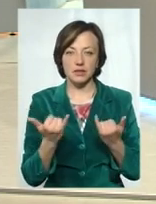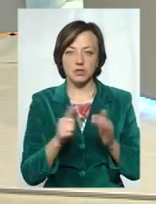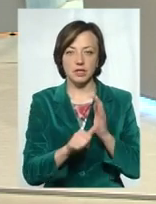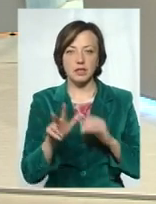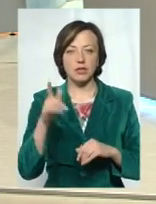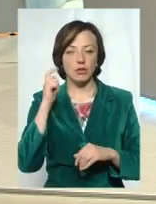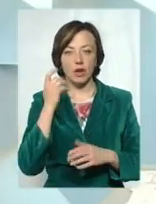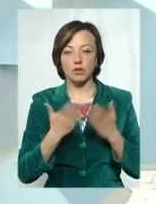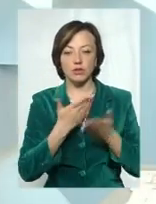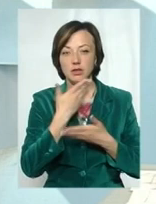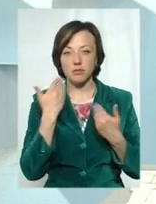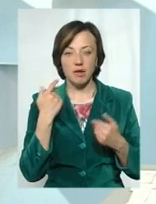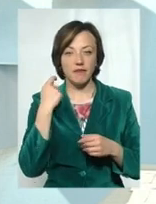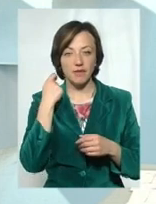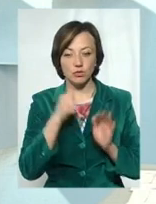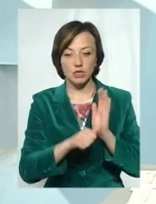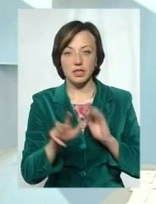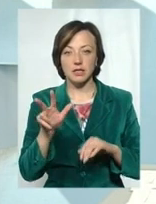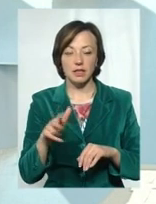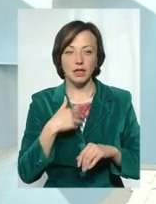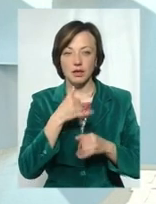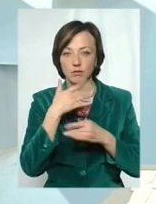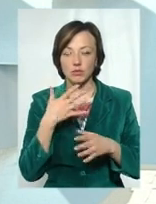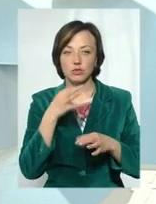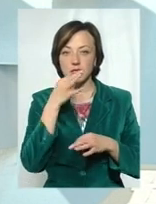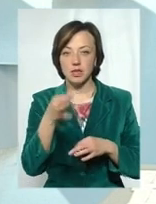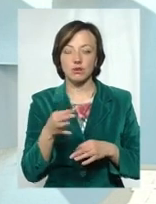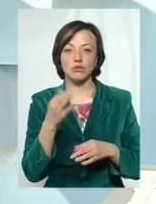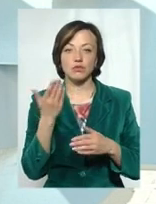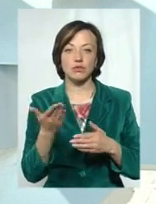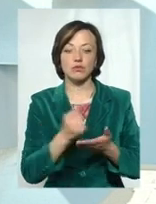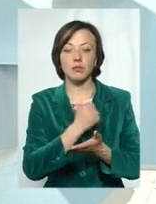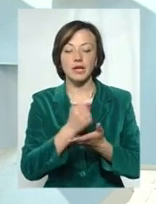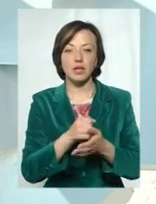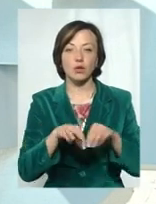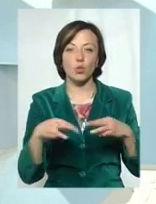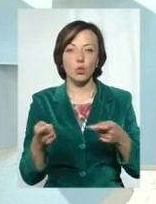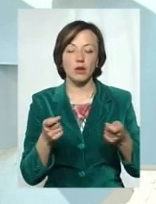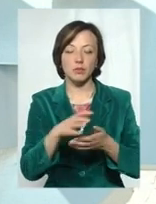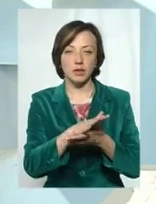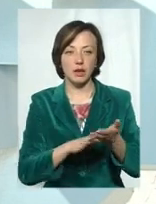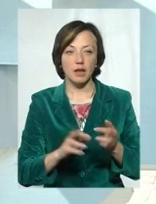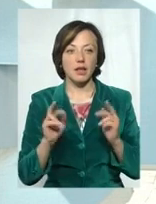63. Ось, якщо немає ще цього віку, ну, тоді я не можу передбачити, що буде прийнято урядом і як буде